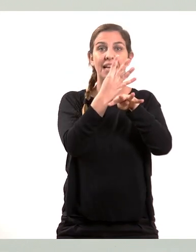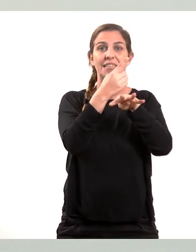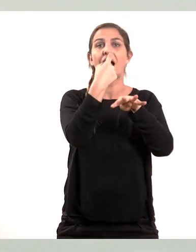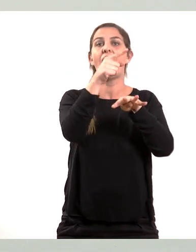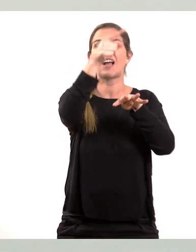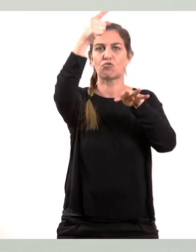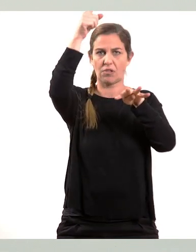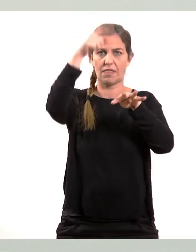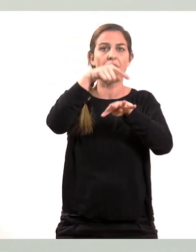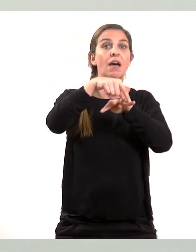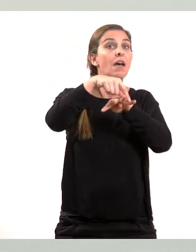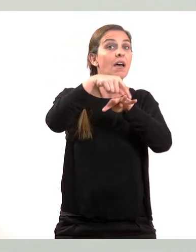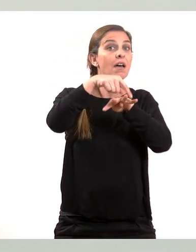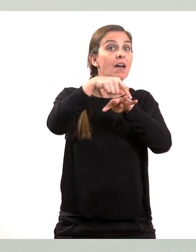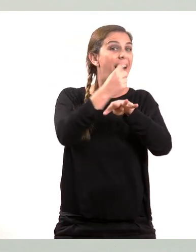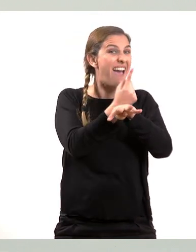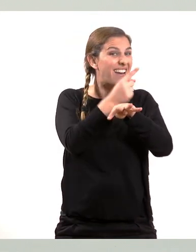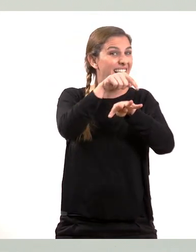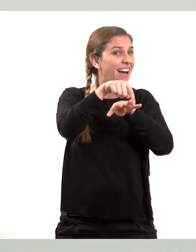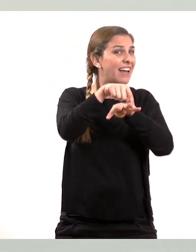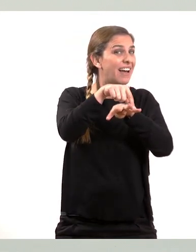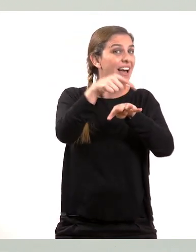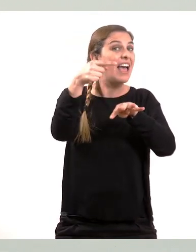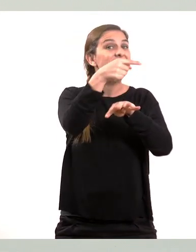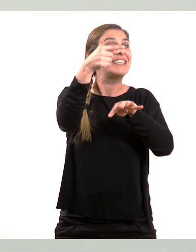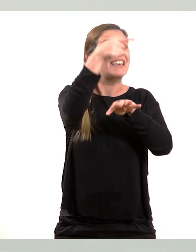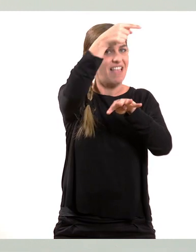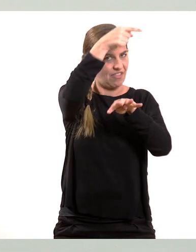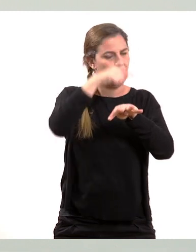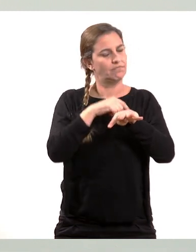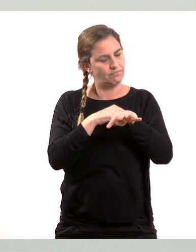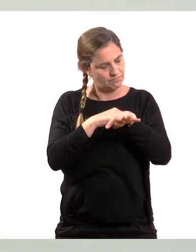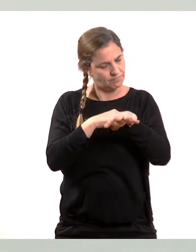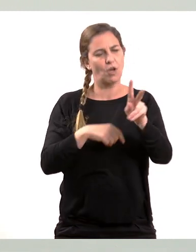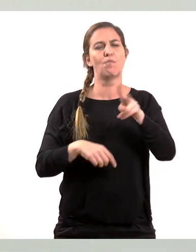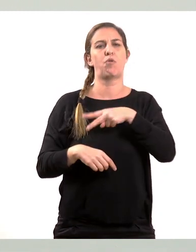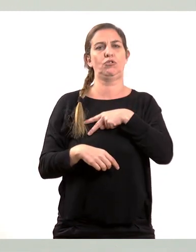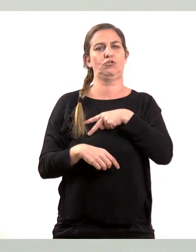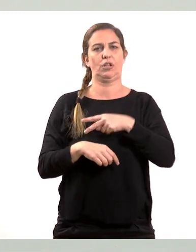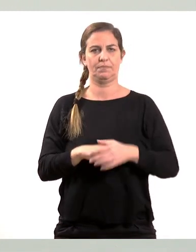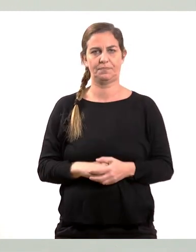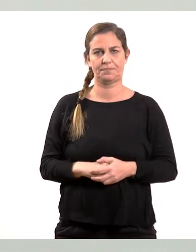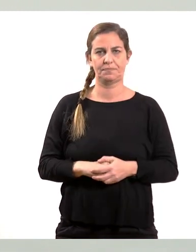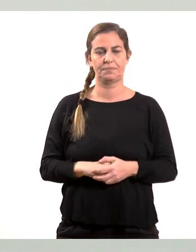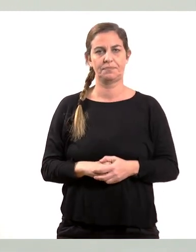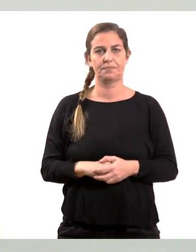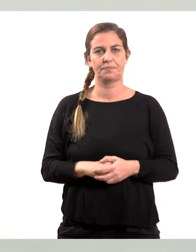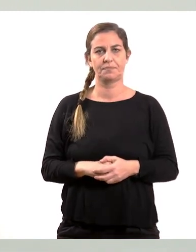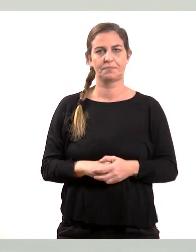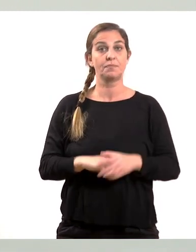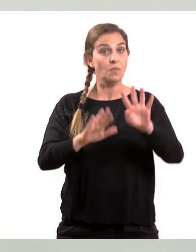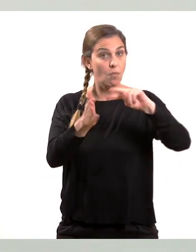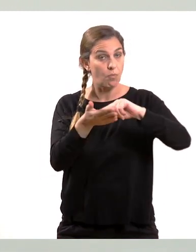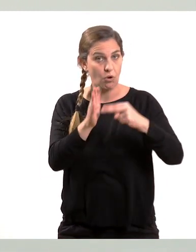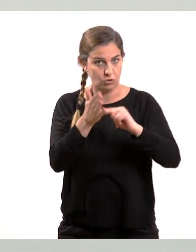Εκατοντάδα. Και το 1? Για να ακούσω, χιλιάδα. Πάρα πολύ σωστά, τέλεια.